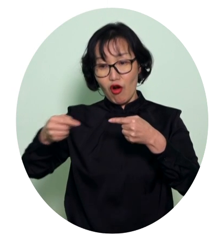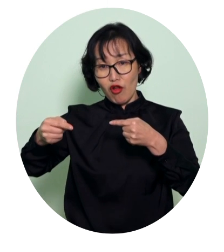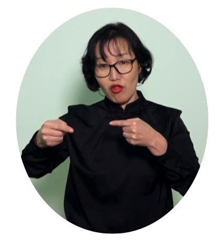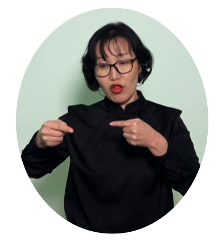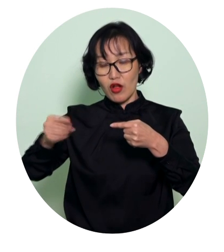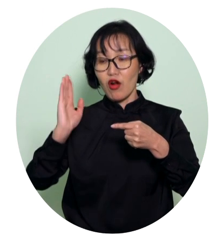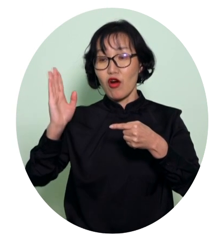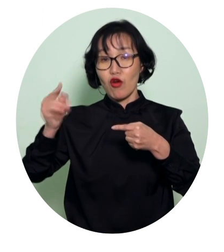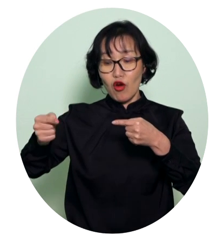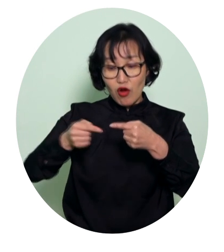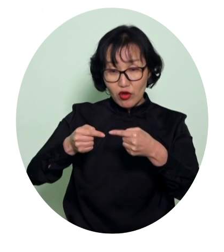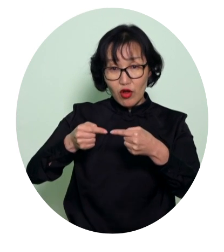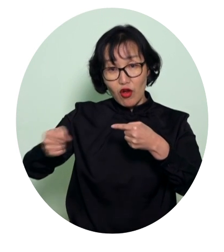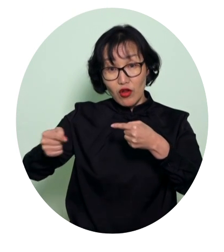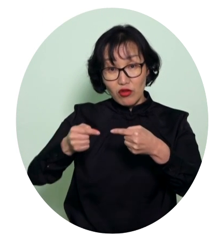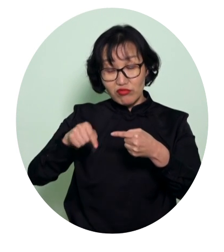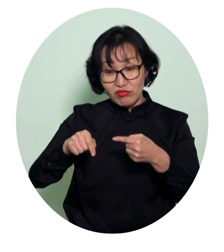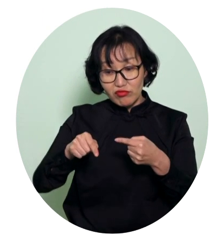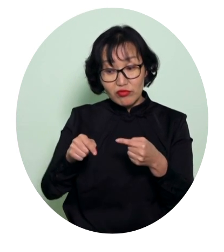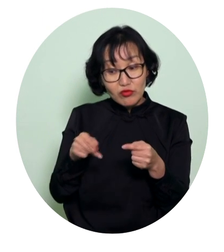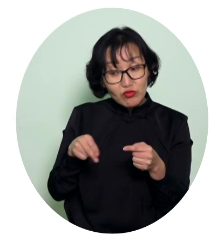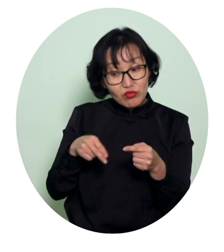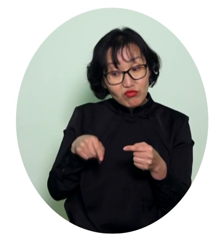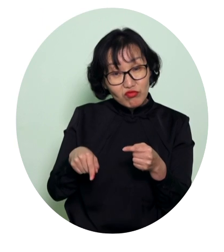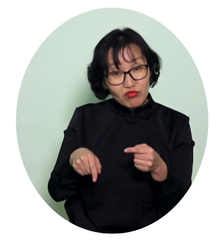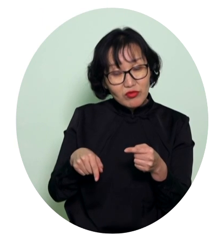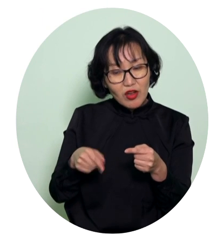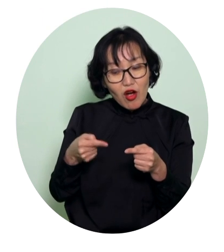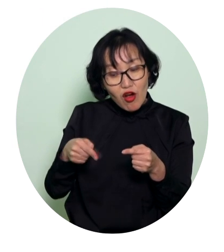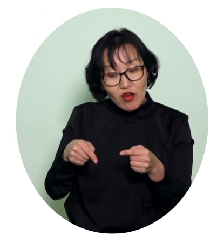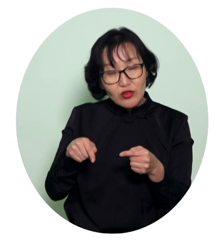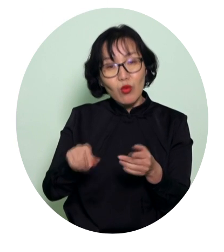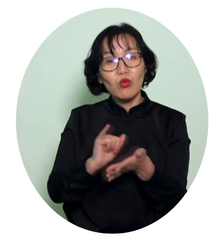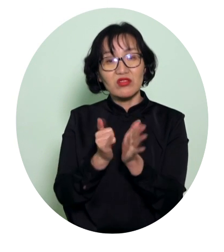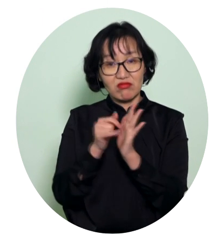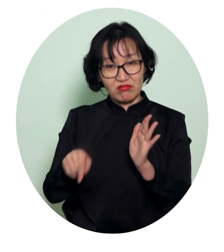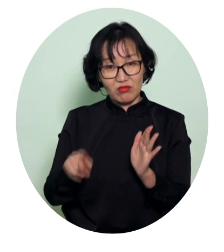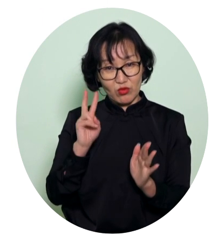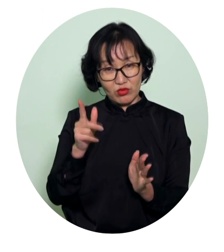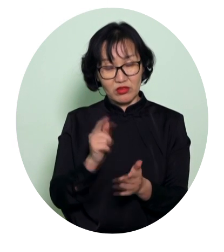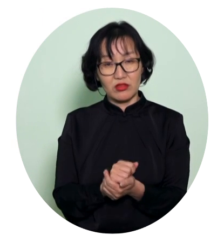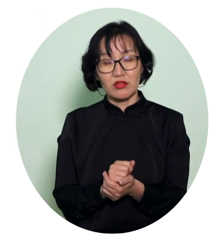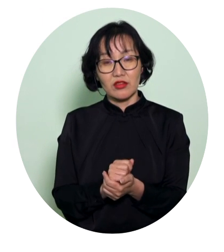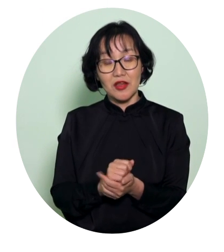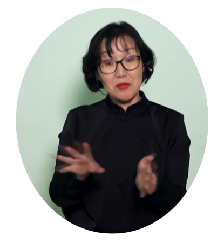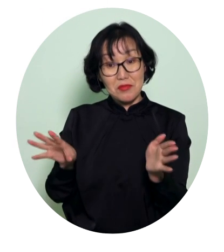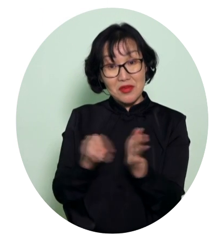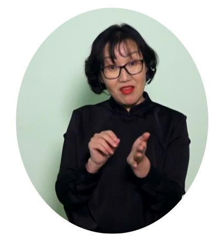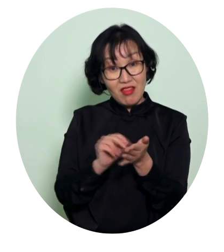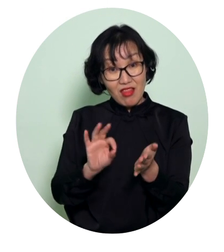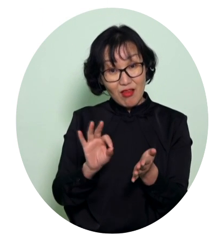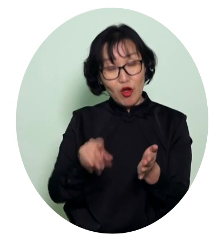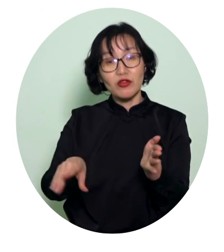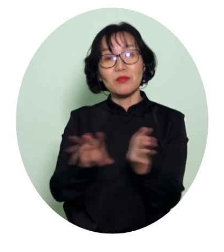зайг баримжаалан нэгж ойр зэрэгэлдэ гэсэн утгатай үг байна. Бүгдээрээ бичиж аваагүй